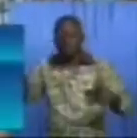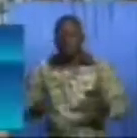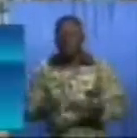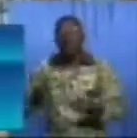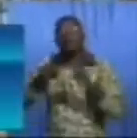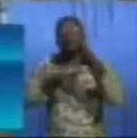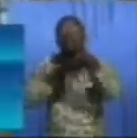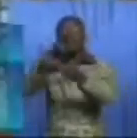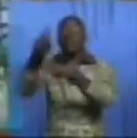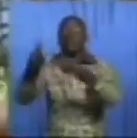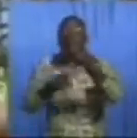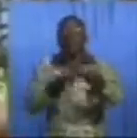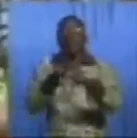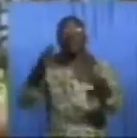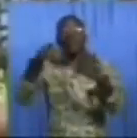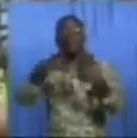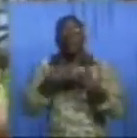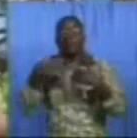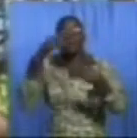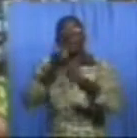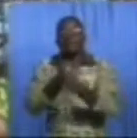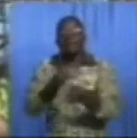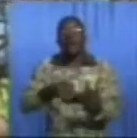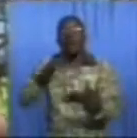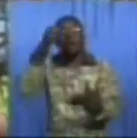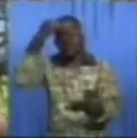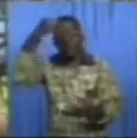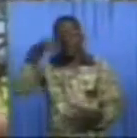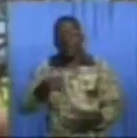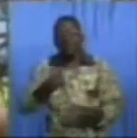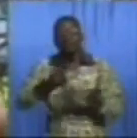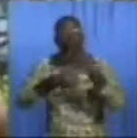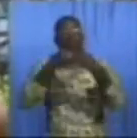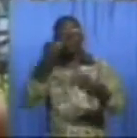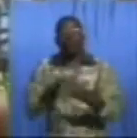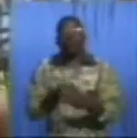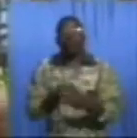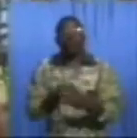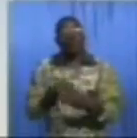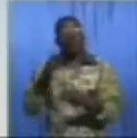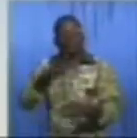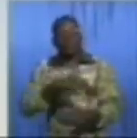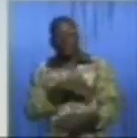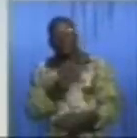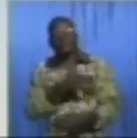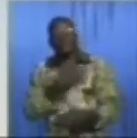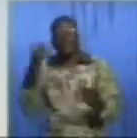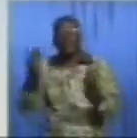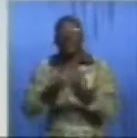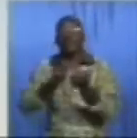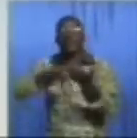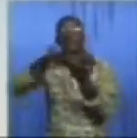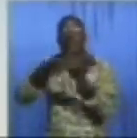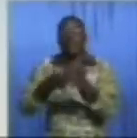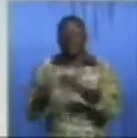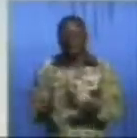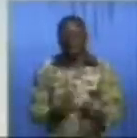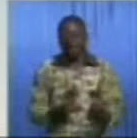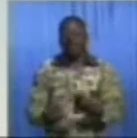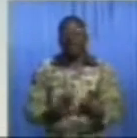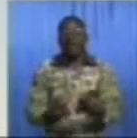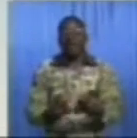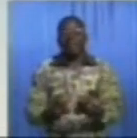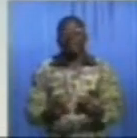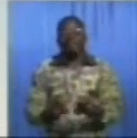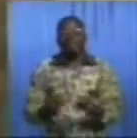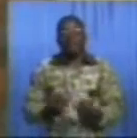société civile, on a appris que tout le monde est fortement content avec ce que le projet a fait.